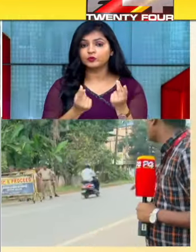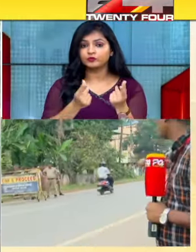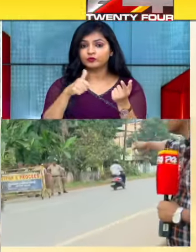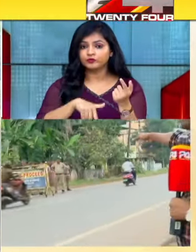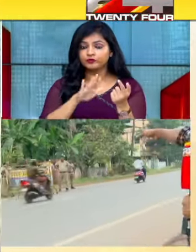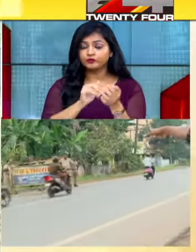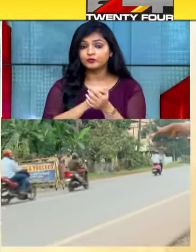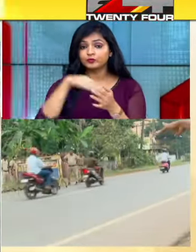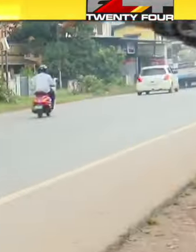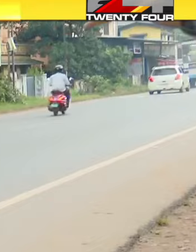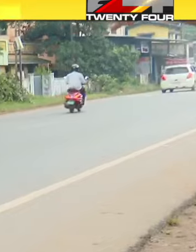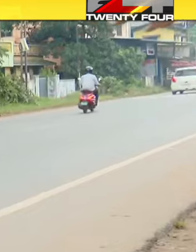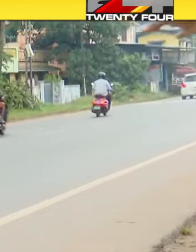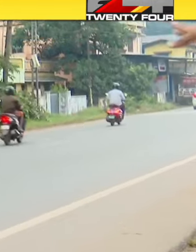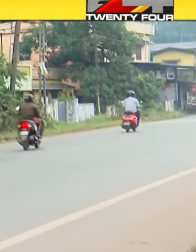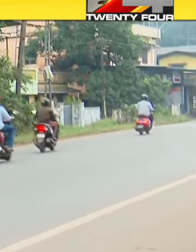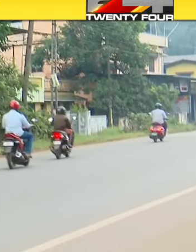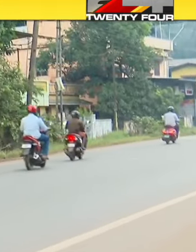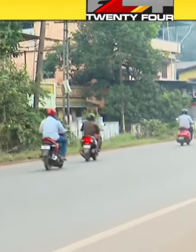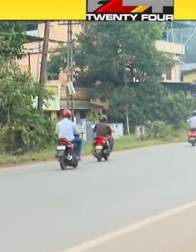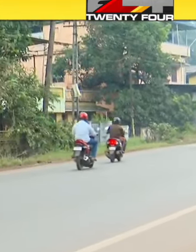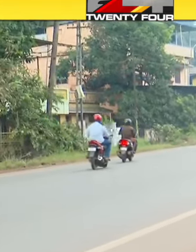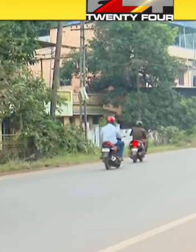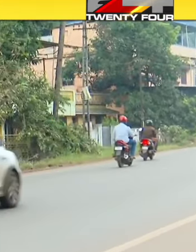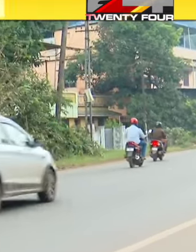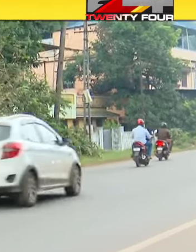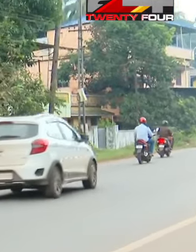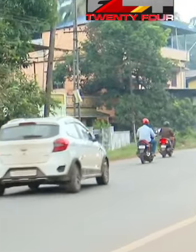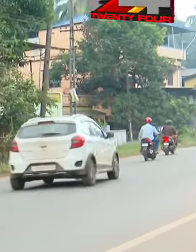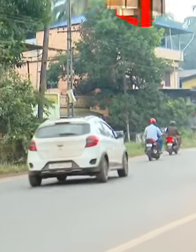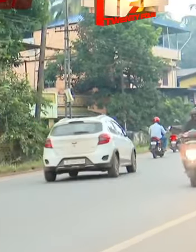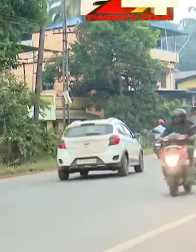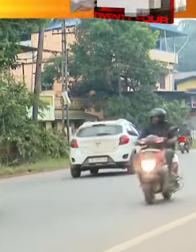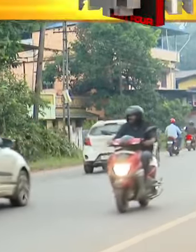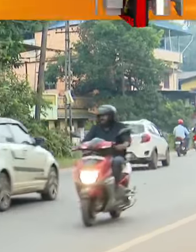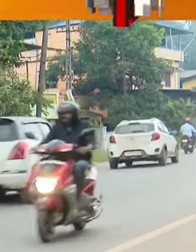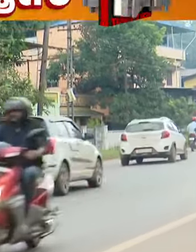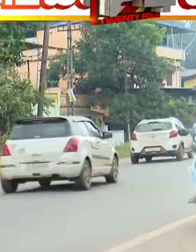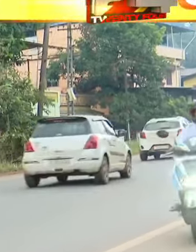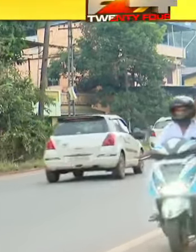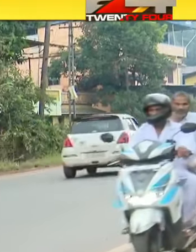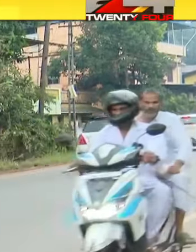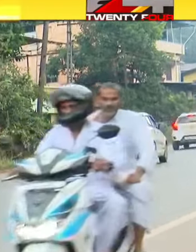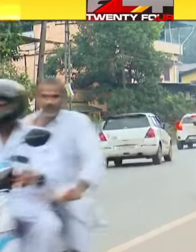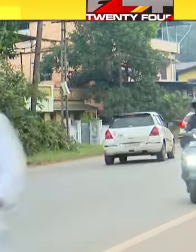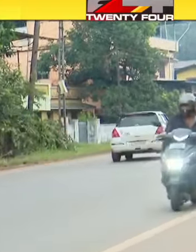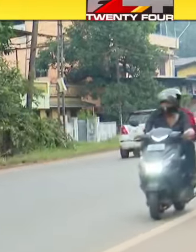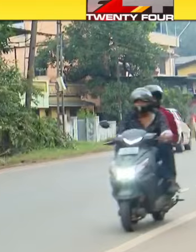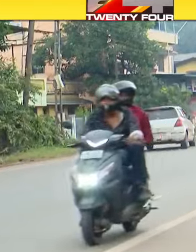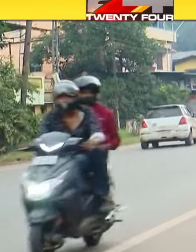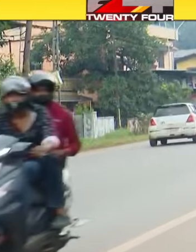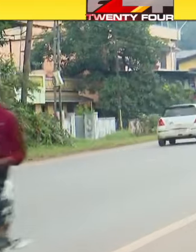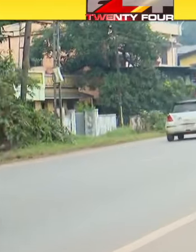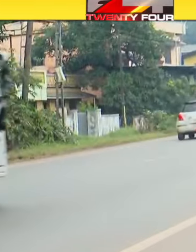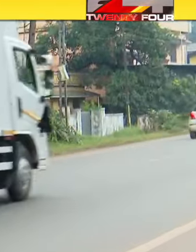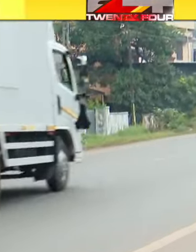പറയേണ്ട. പോലീസിന്റെ സ്പീഡ് ബ്രേക്കർ അടക്കം പോലീസ് ഇതിനോടകം ഈ മേഖലയിൽ സ്ഥാപിച്ചു കഴിഞ്ഞു. ഇവിടെ നിന്ന് 200 മീറ്റർ അകലെ മാറിയാണ് ഈ അപകടം സംഭവിച്ചത്.